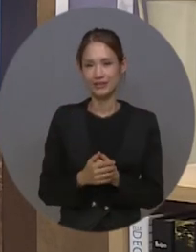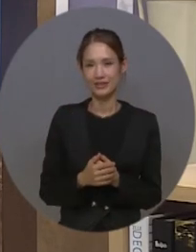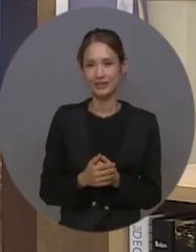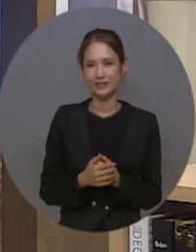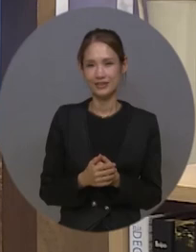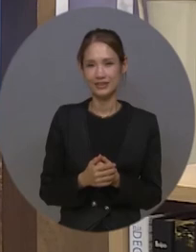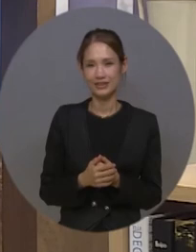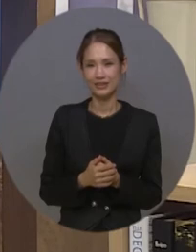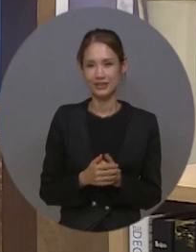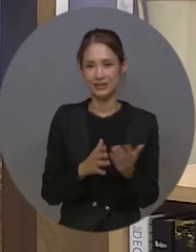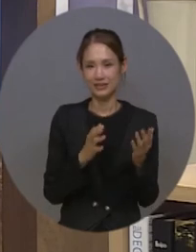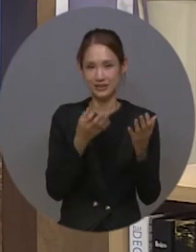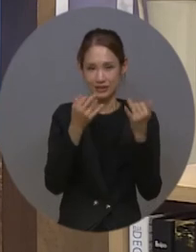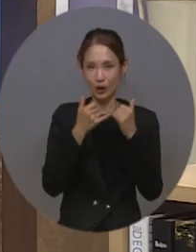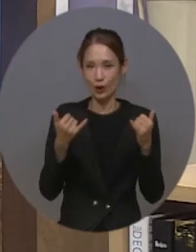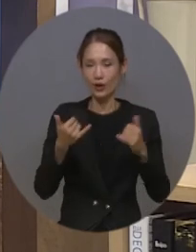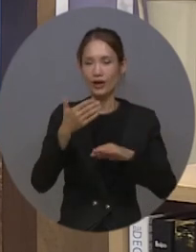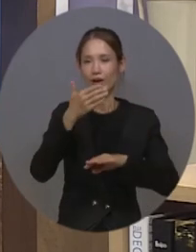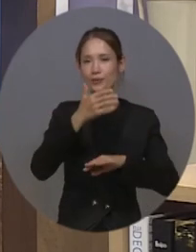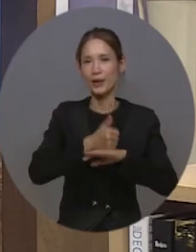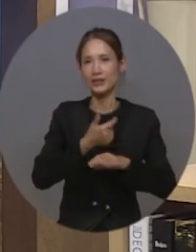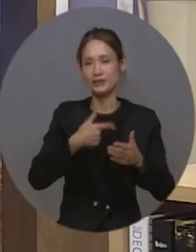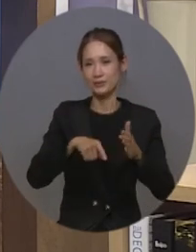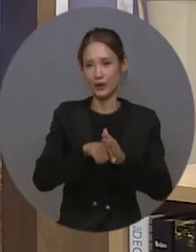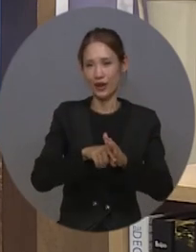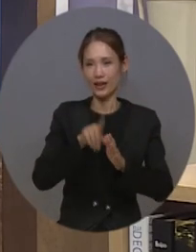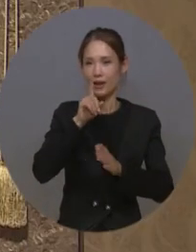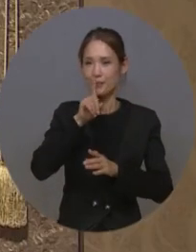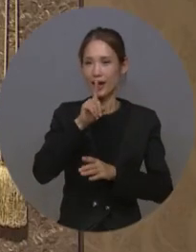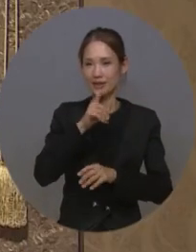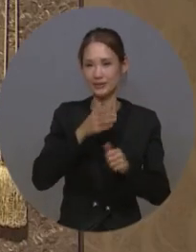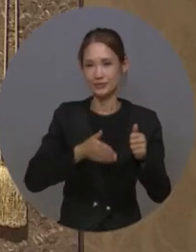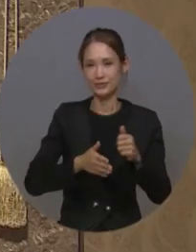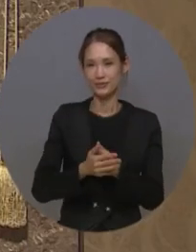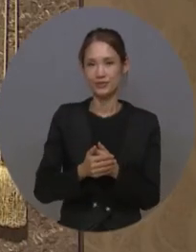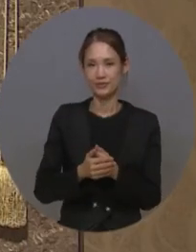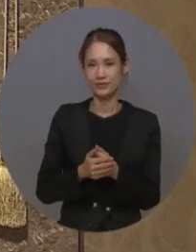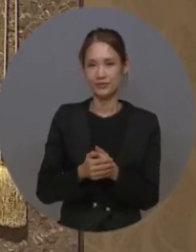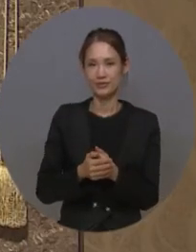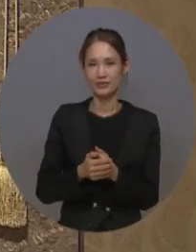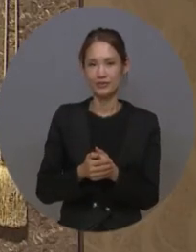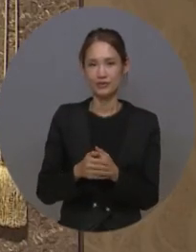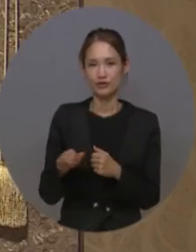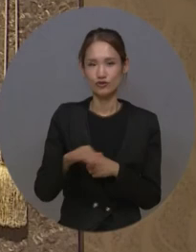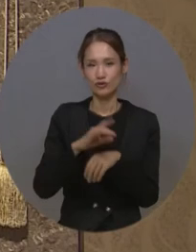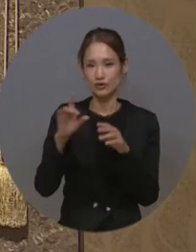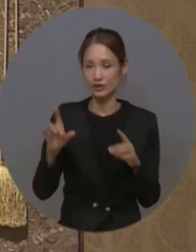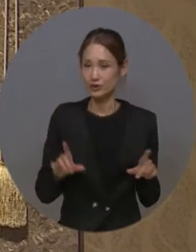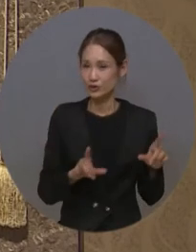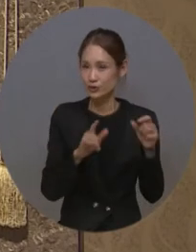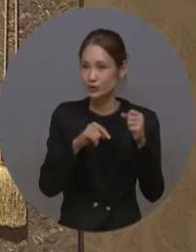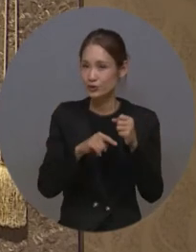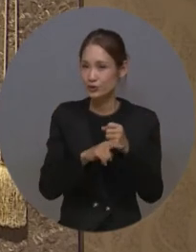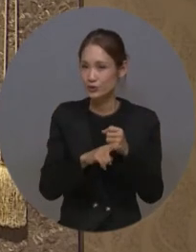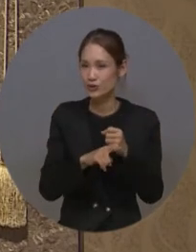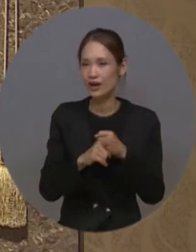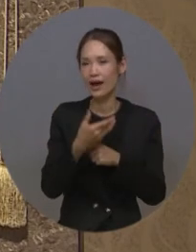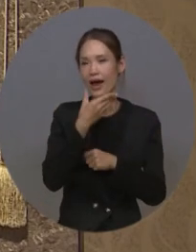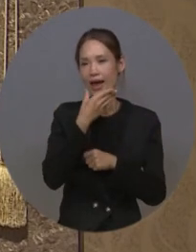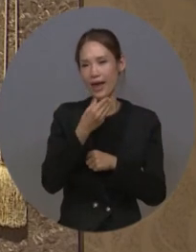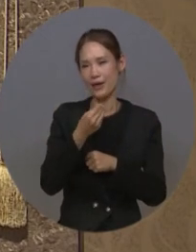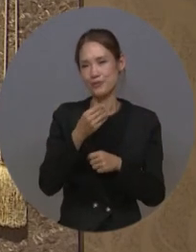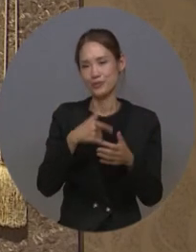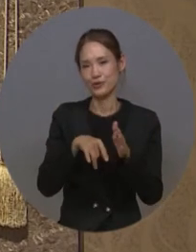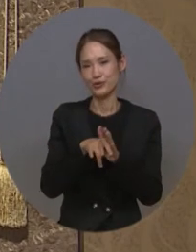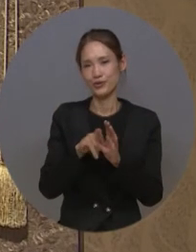네 그럼 이제 또 시청자분들을 위해서 마지막으로 네. 한 말씀 해주시죠. 우리가 사는 이유가 행복해지기